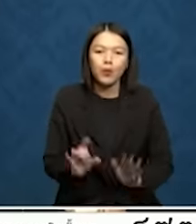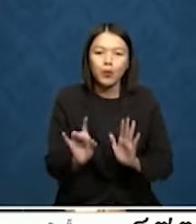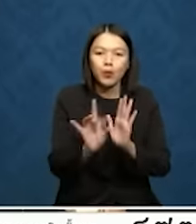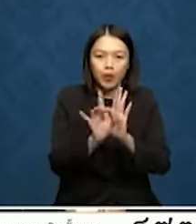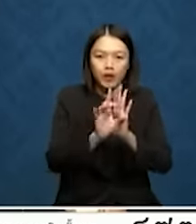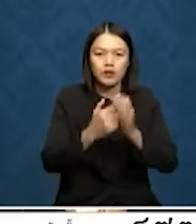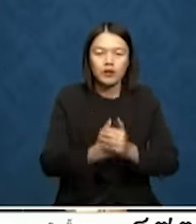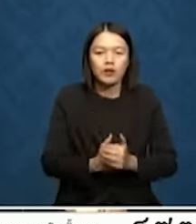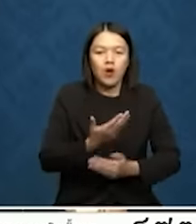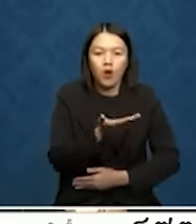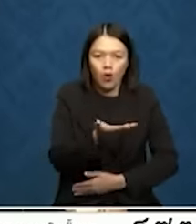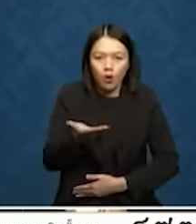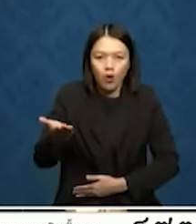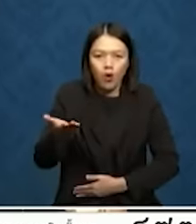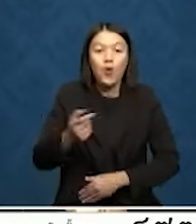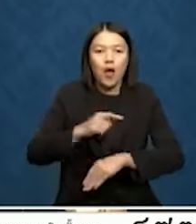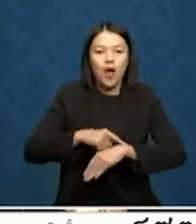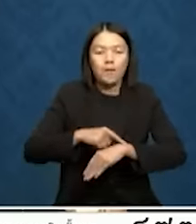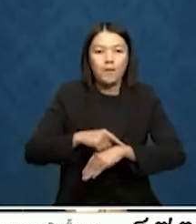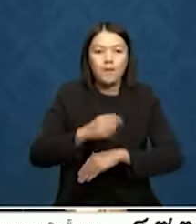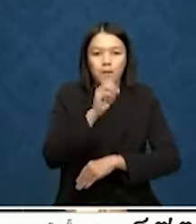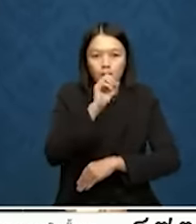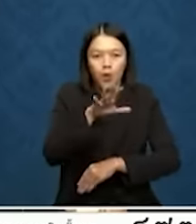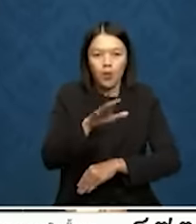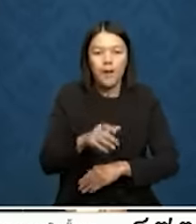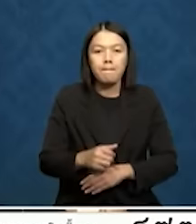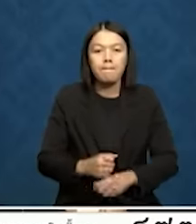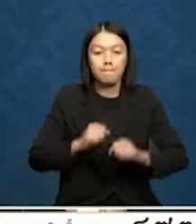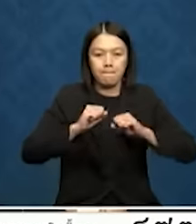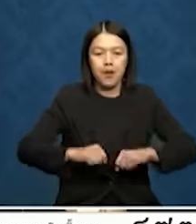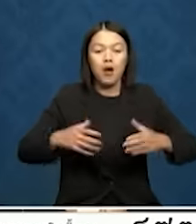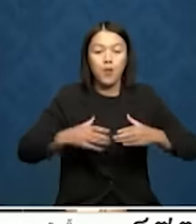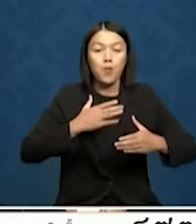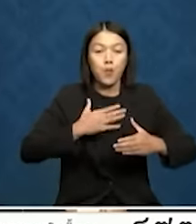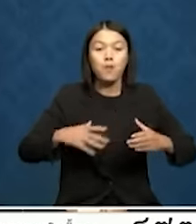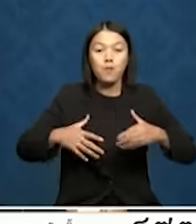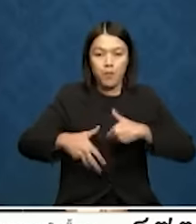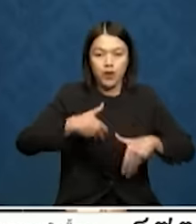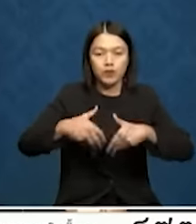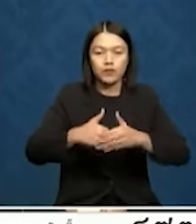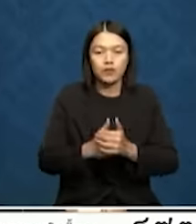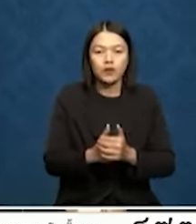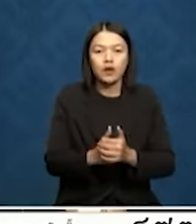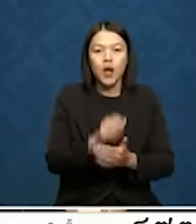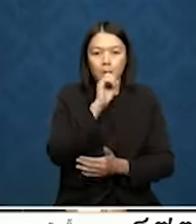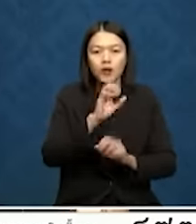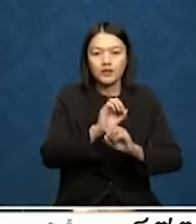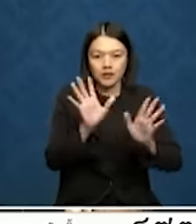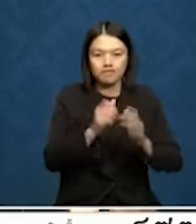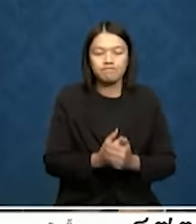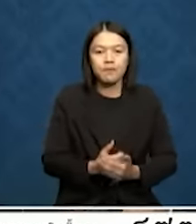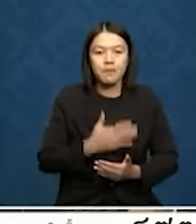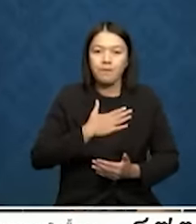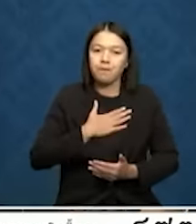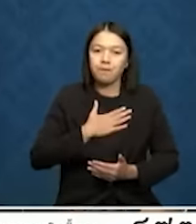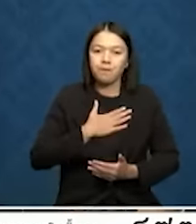านผมอาจจะขอเวลาที่จะบอกว่าการลงมติของพรรคประชาชนต่อจากนี้ที่ผมอาจจะขอพูดอย่างชัดๆว่า